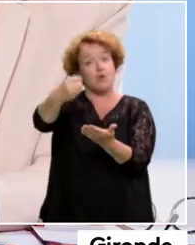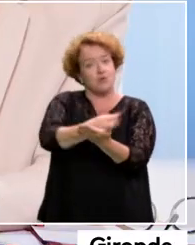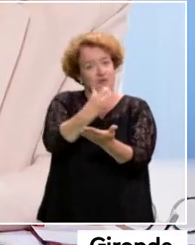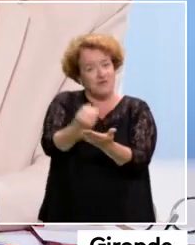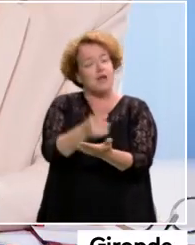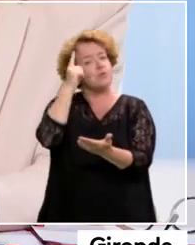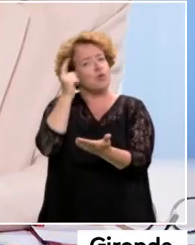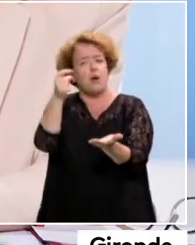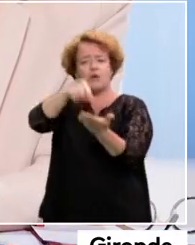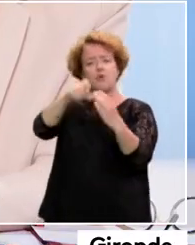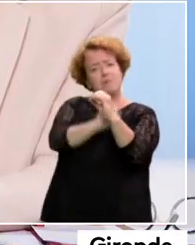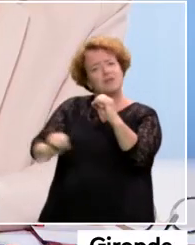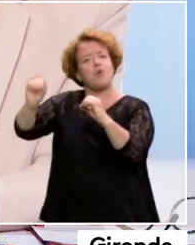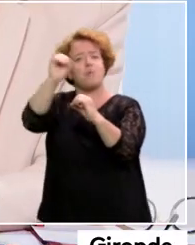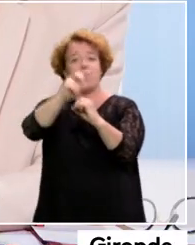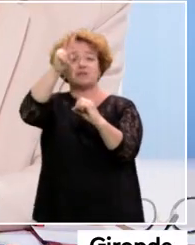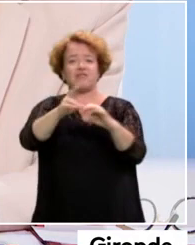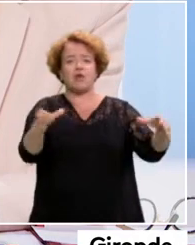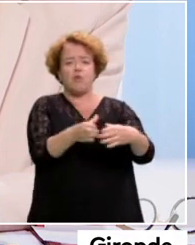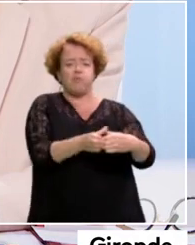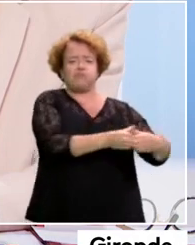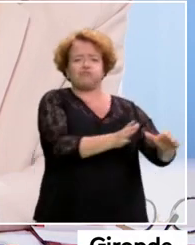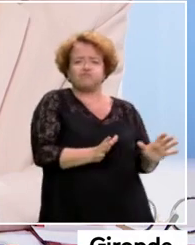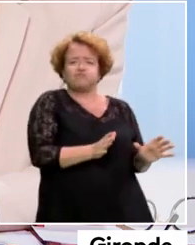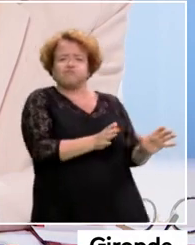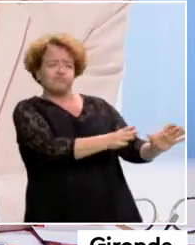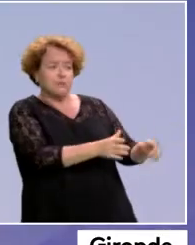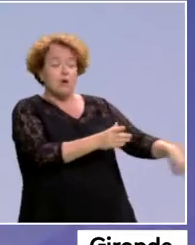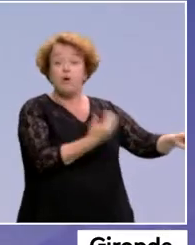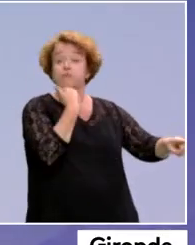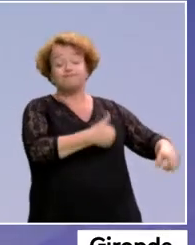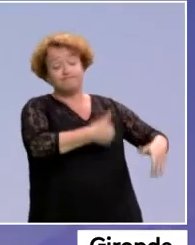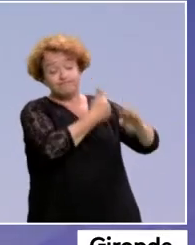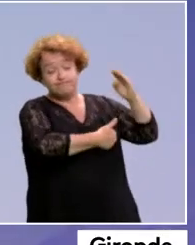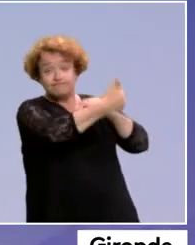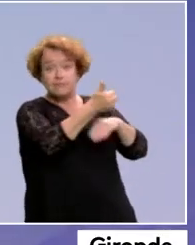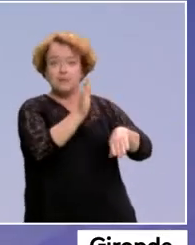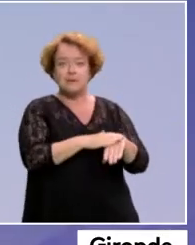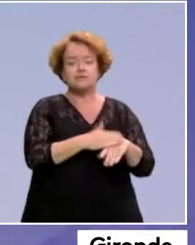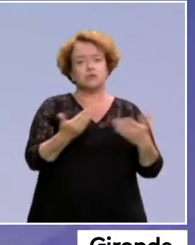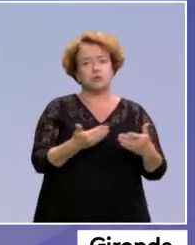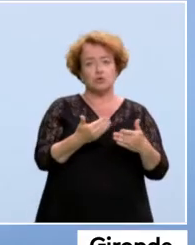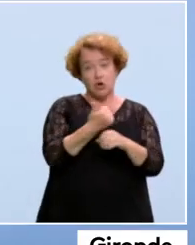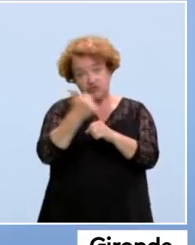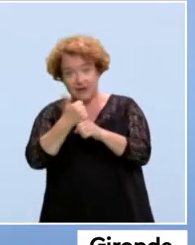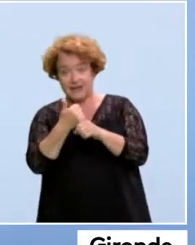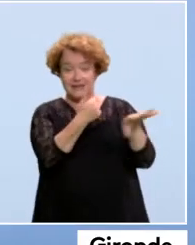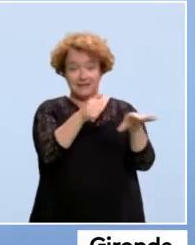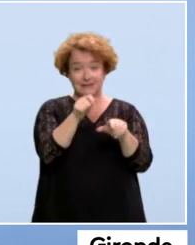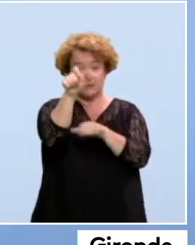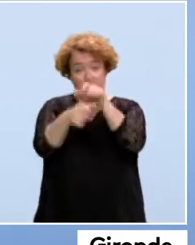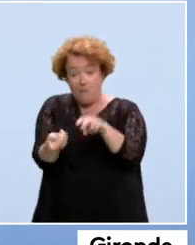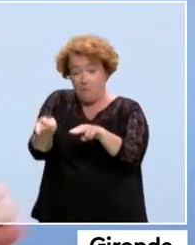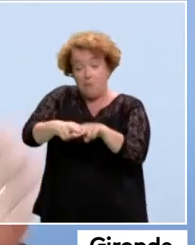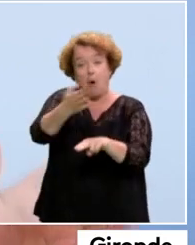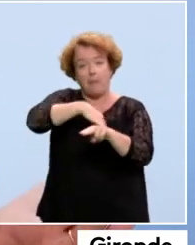niveau de la métropole j'entends que c'est discriminants mais ce qui est discriminant surtout c'est que au niveau de la métropole vous avez 600 morts par an en raison de la dégradation de la qualité de